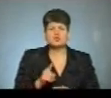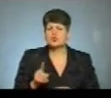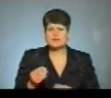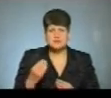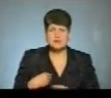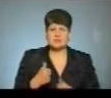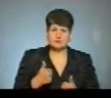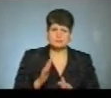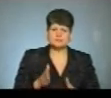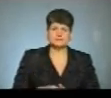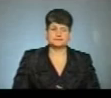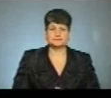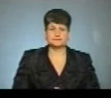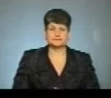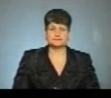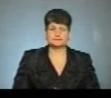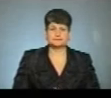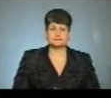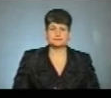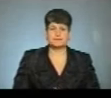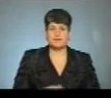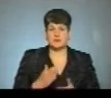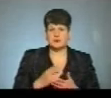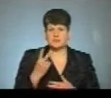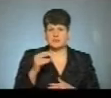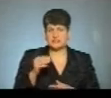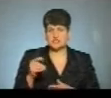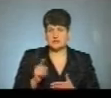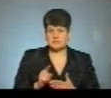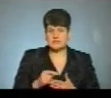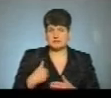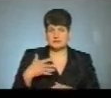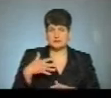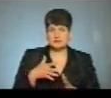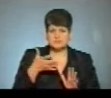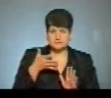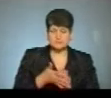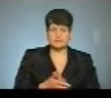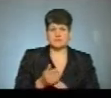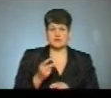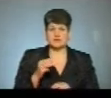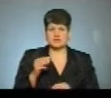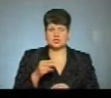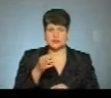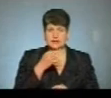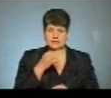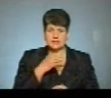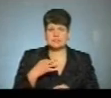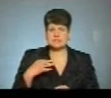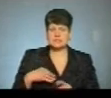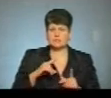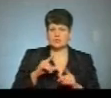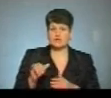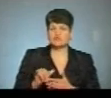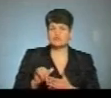дасте, то добре буде. Маєте, 2000 пенсій на мене йде 1500 на лік. Син поїхав, він там в Сумську